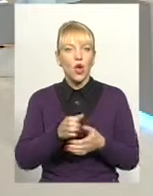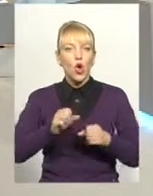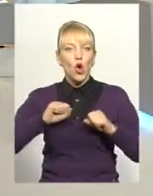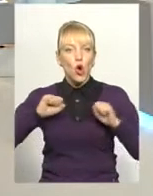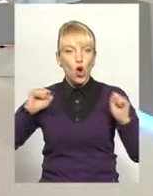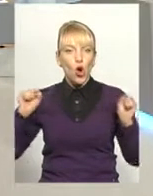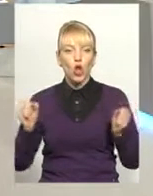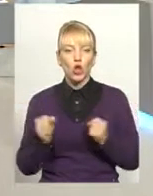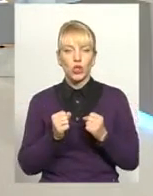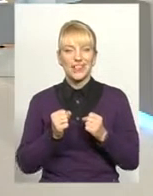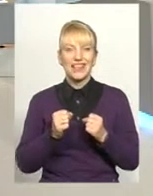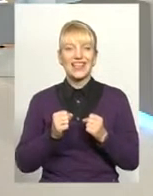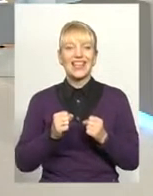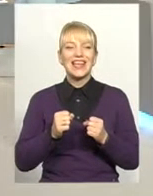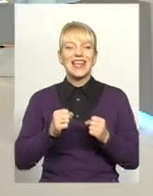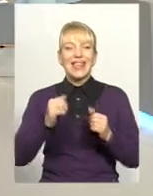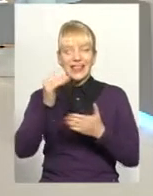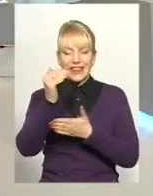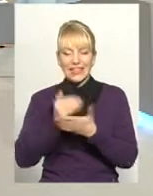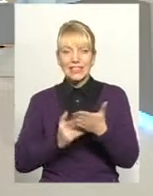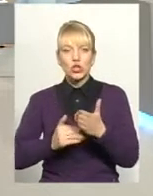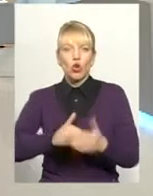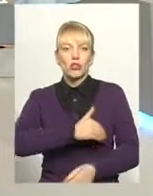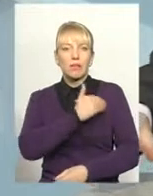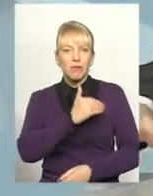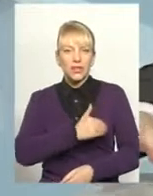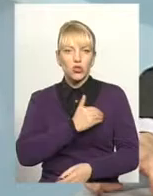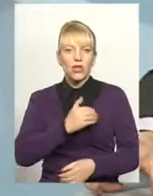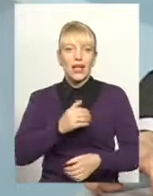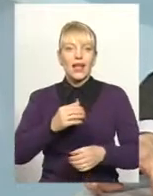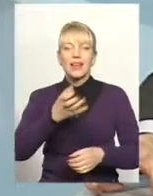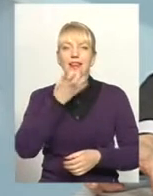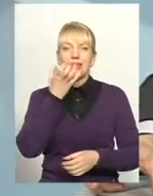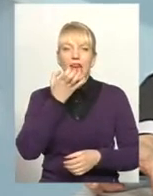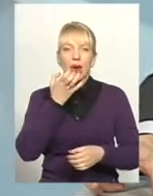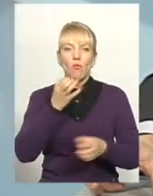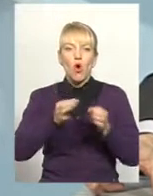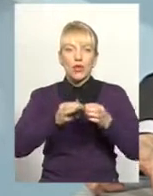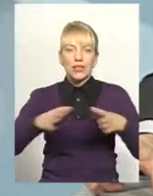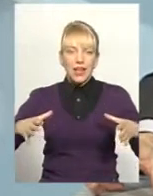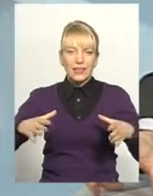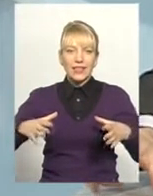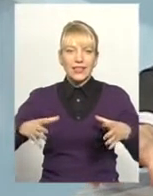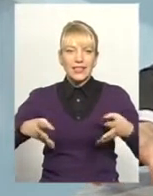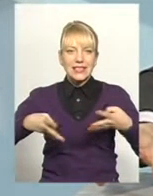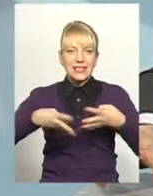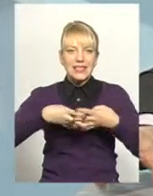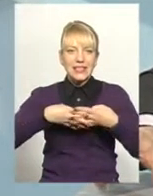низькотемпературний термоядерний синтез. І нікель там з такою масою